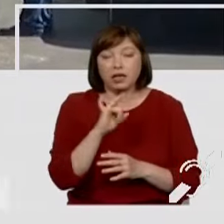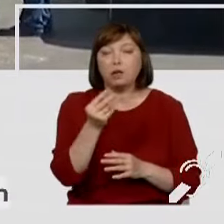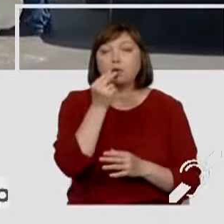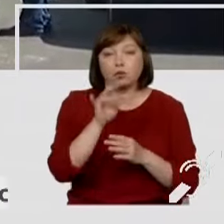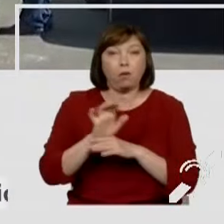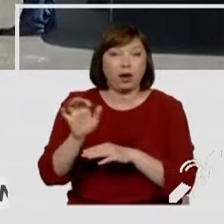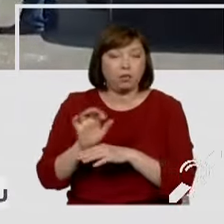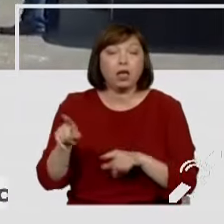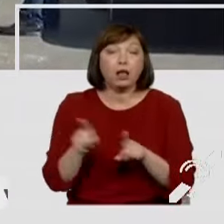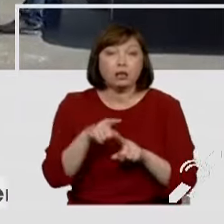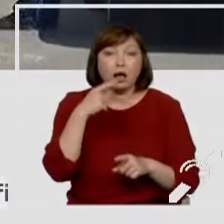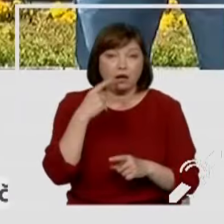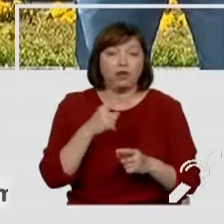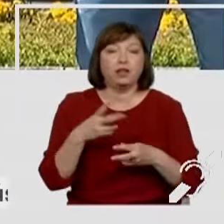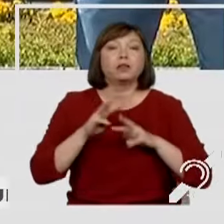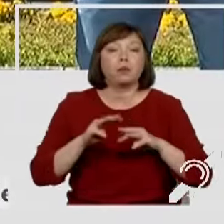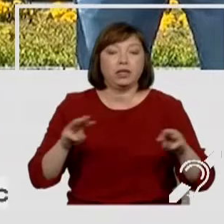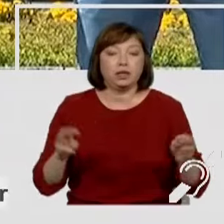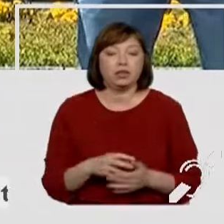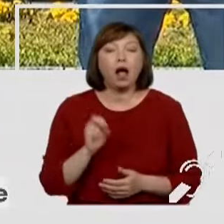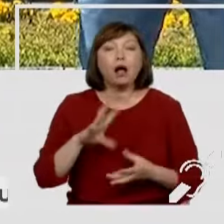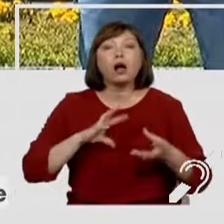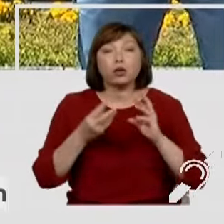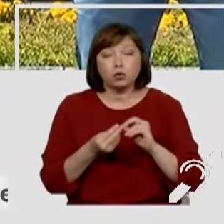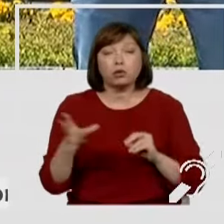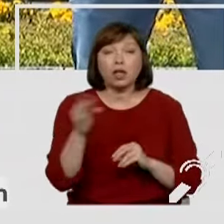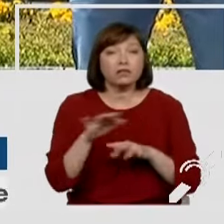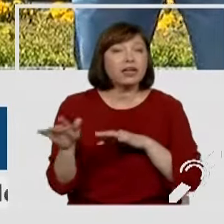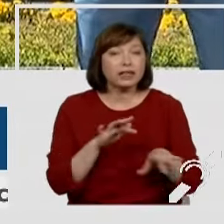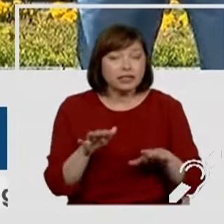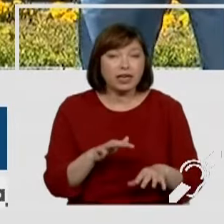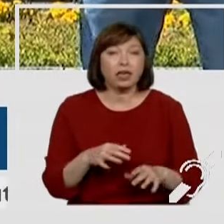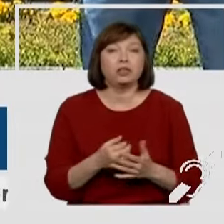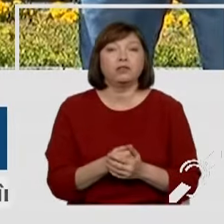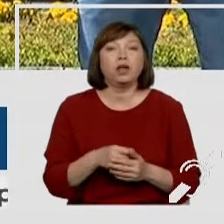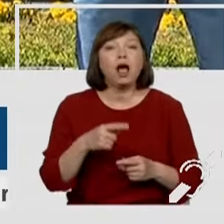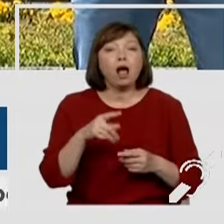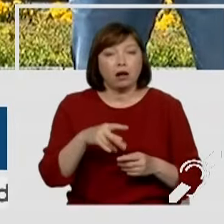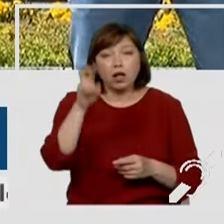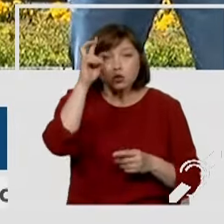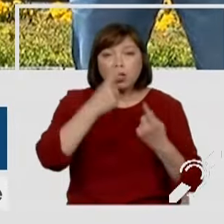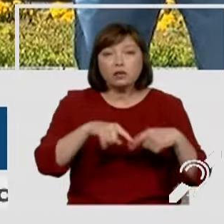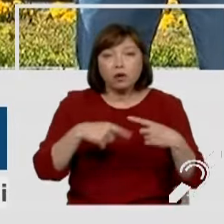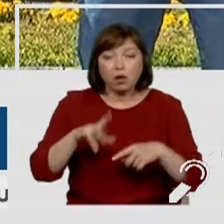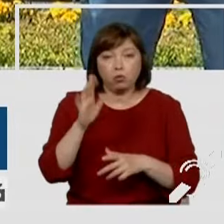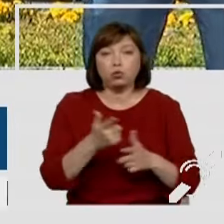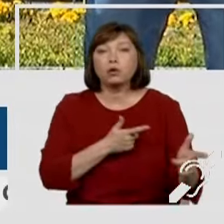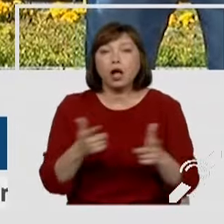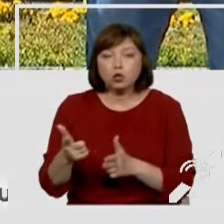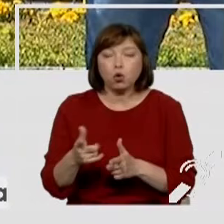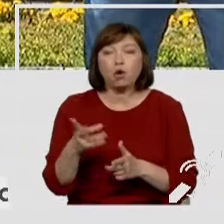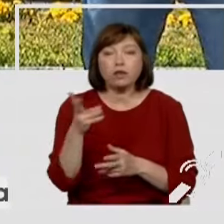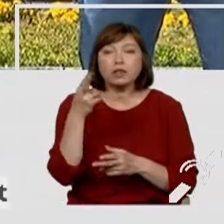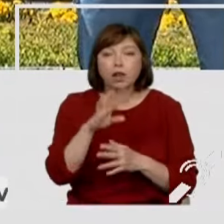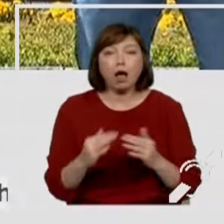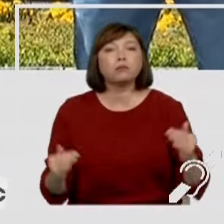Alimentare, susțin autoritățile. Ca urmare a activităților realizate, entitățile statului vor fi pregătite pentru alinierea la